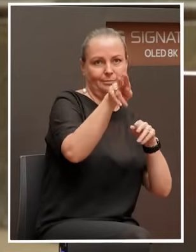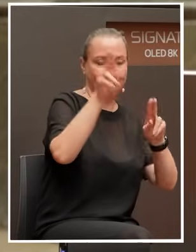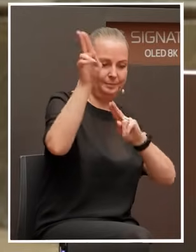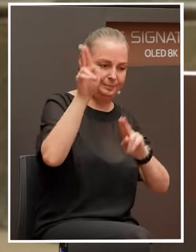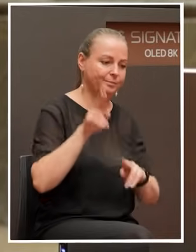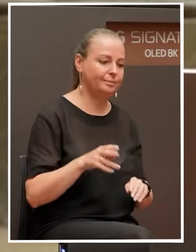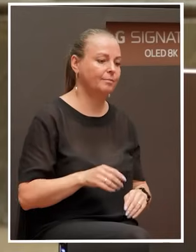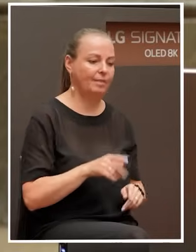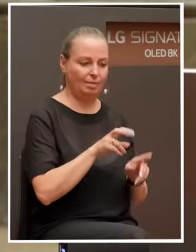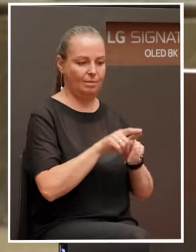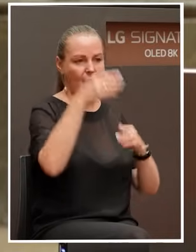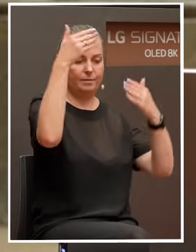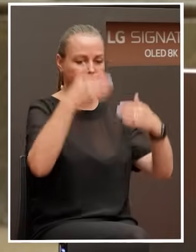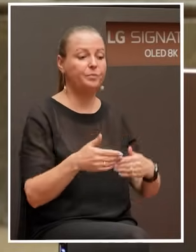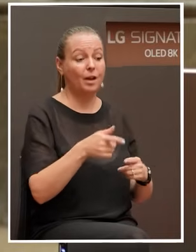В общем, эта серия...